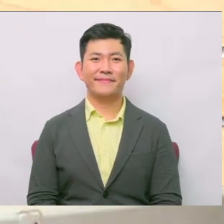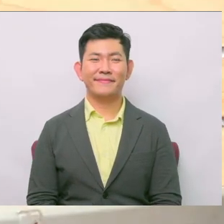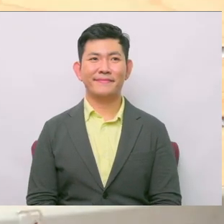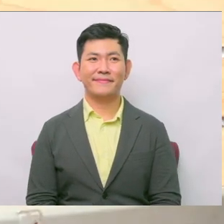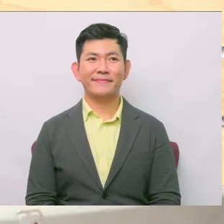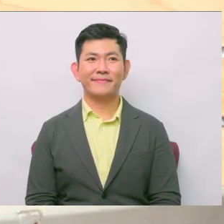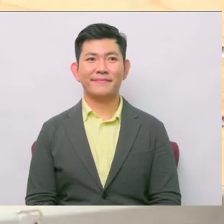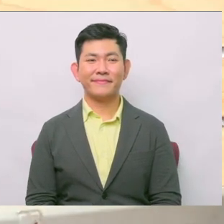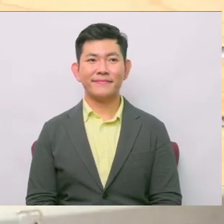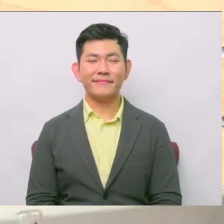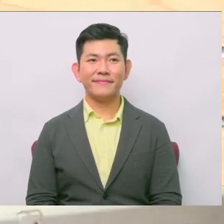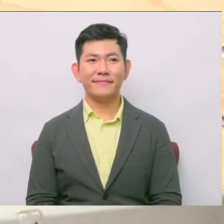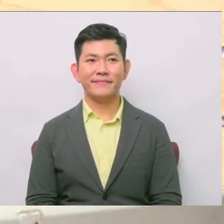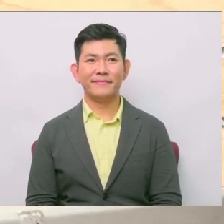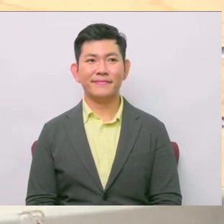ค